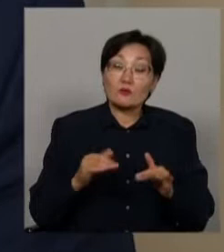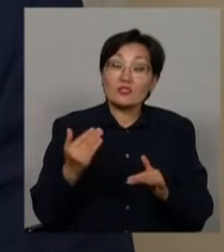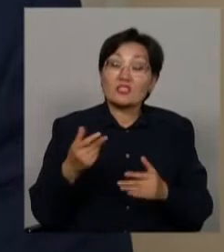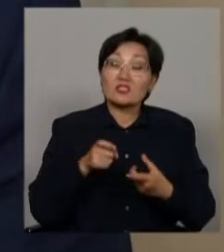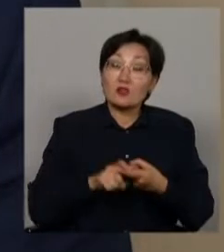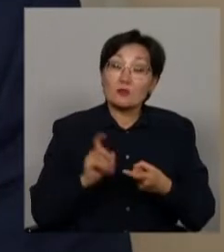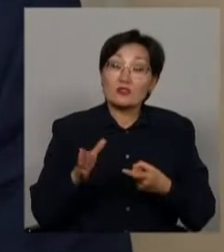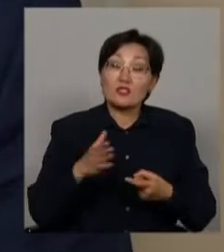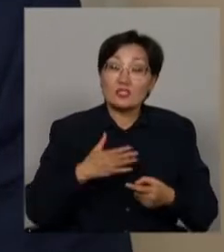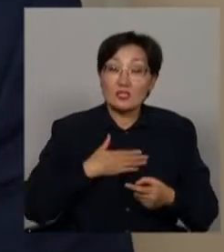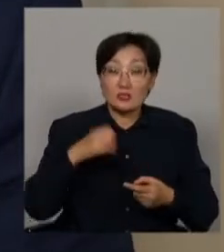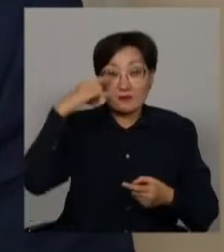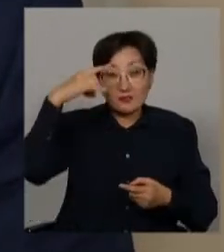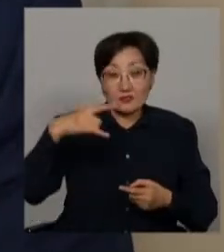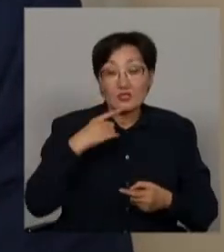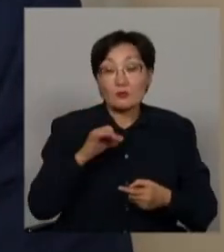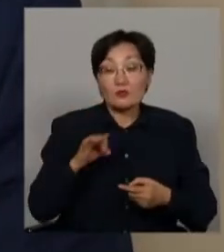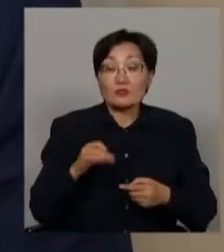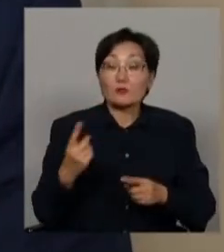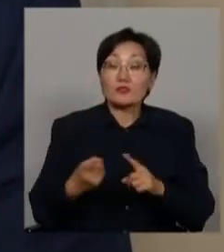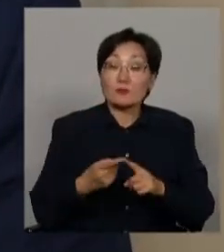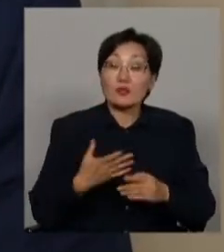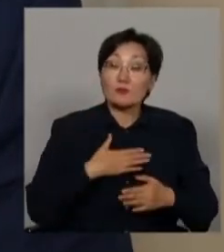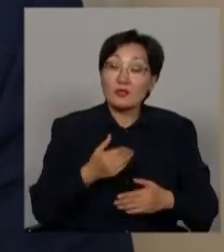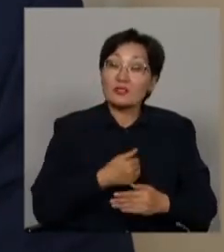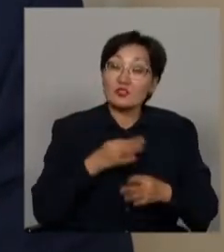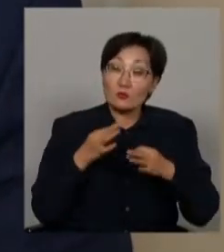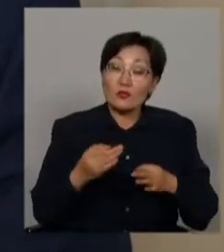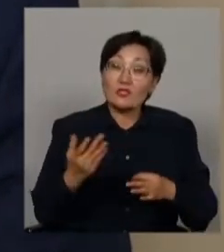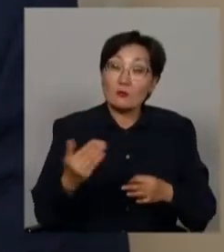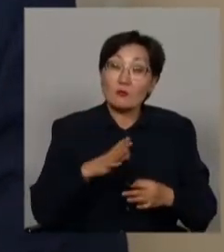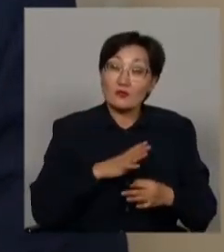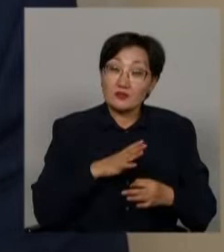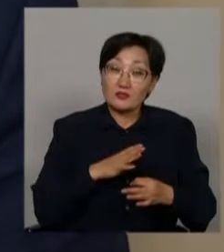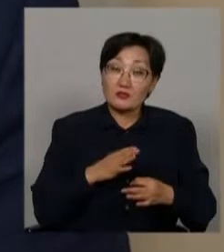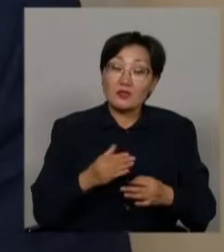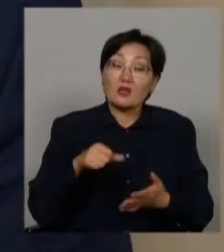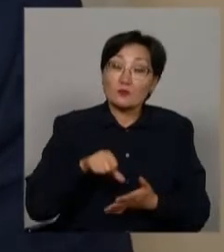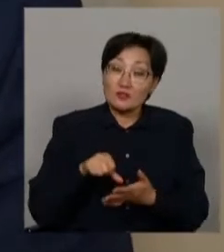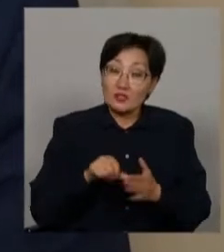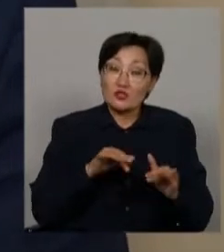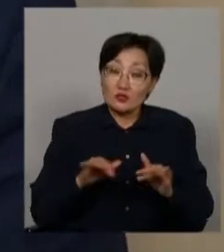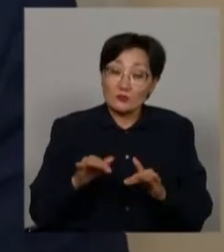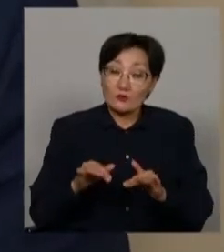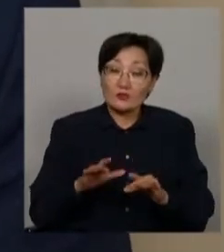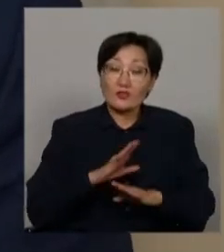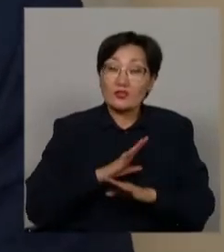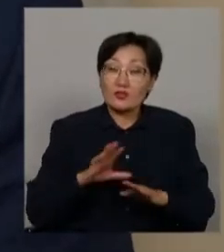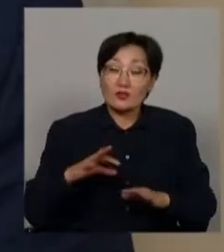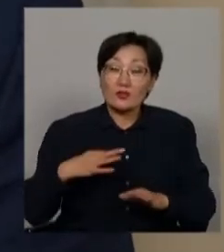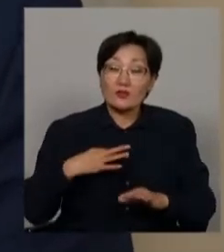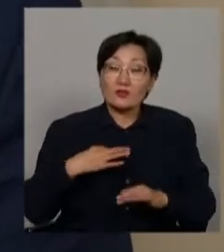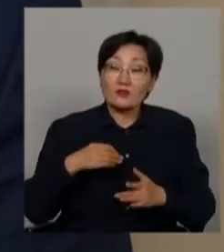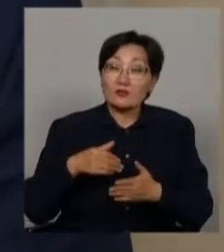зависит будущее Казахстана. И, во-первых, мы хотим сказать, чтобы они были вовлечены в процесс, не были пассивными